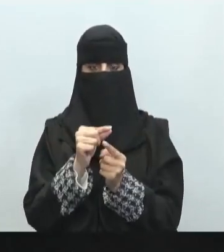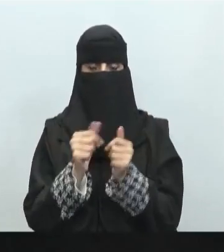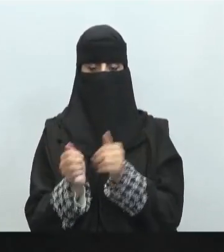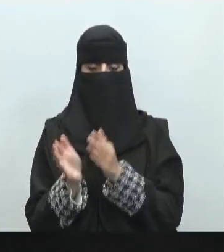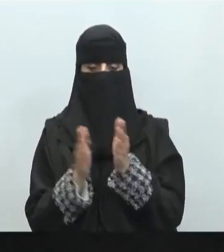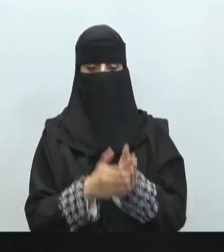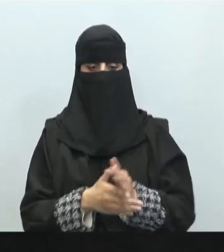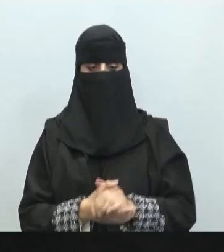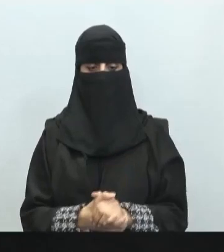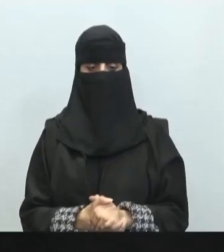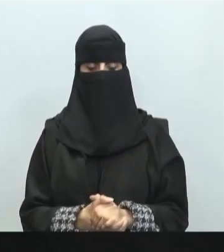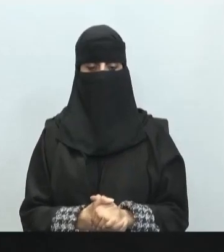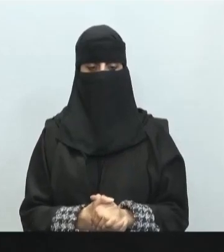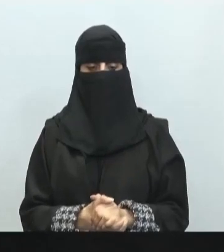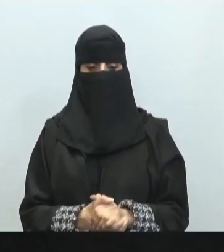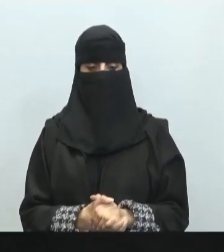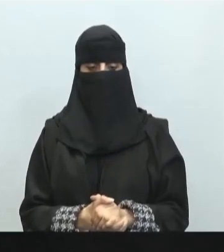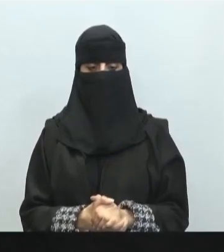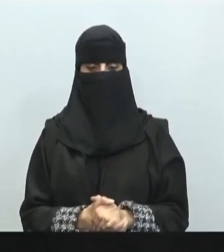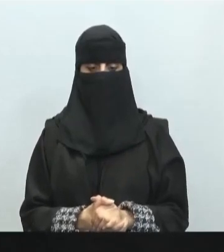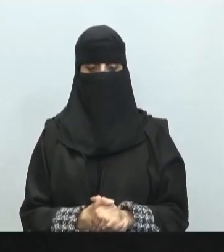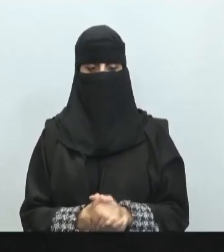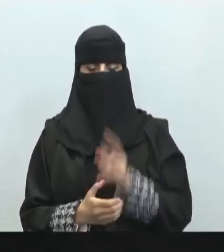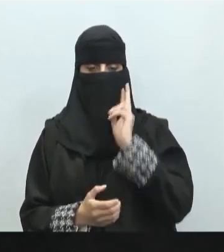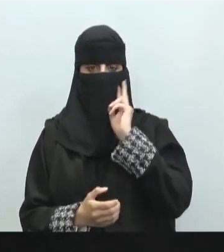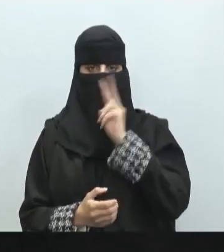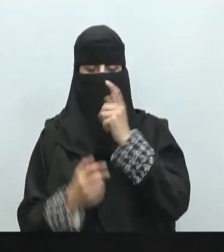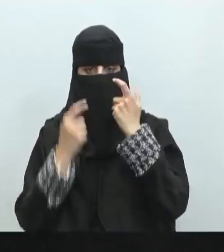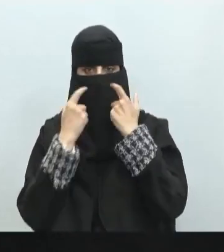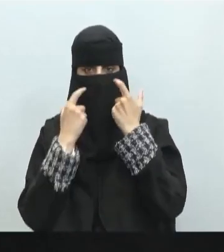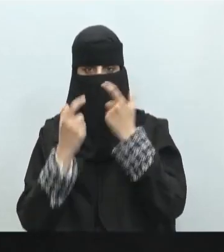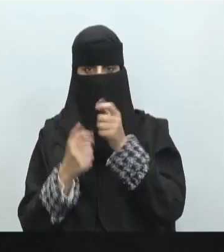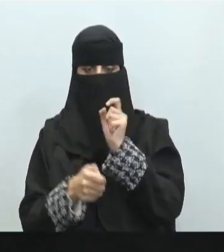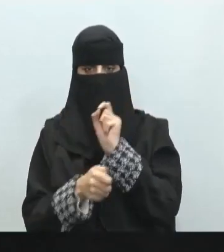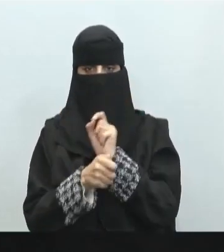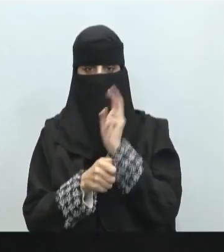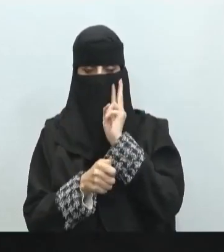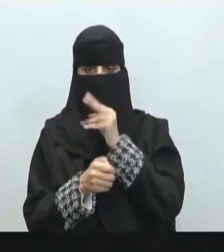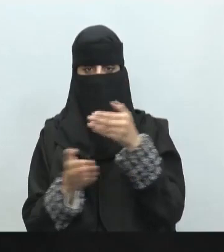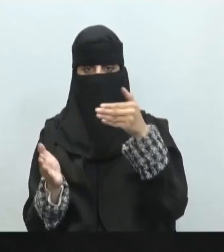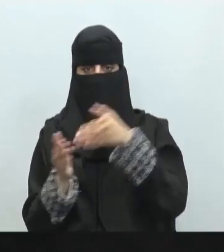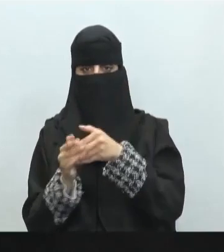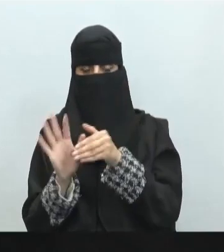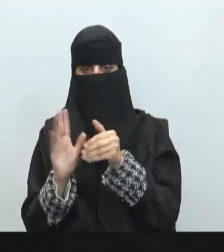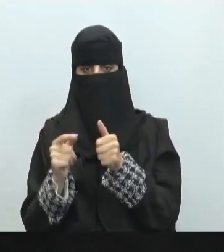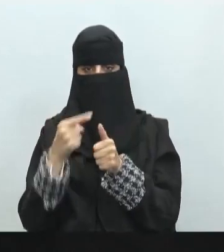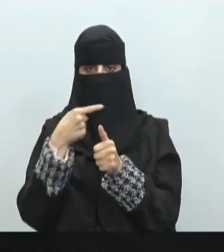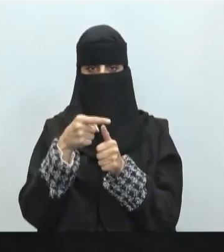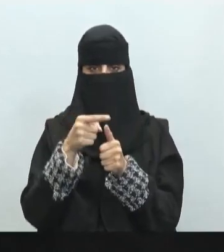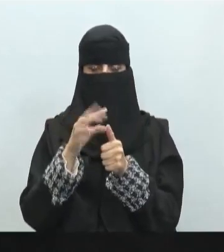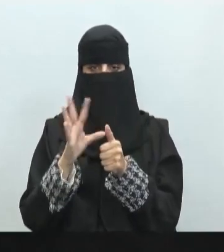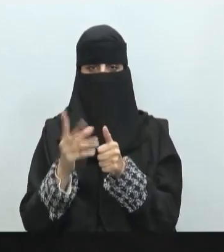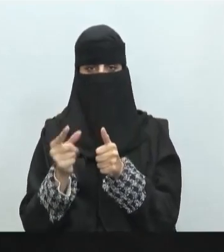فقط على الفاعل واضبط اخره واهمل الفعل فالفعل اساسي